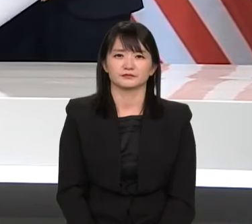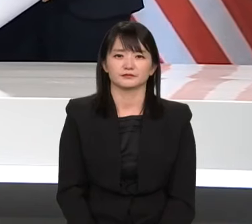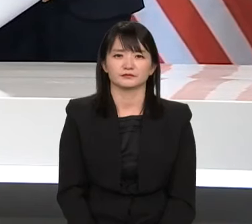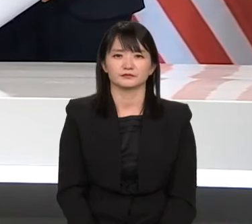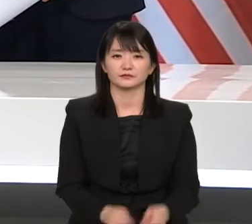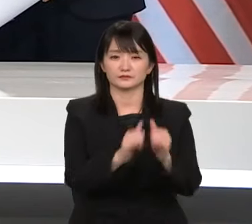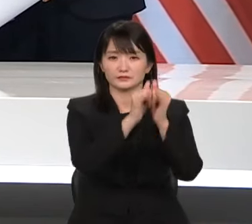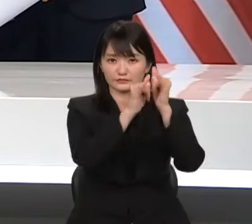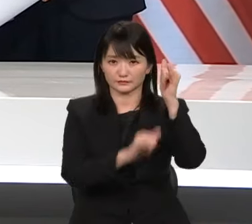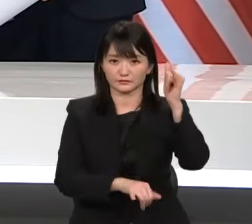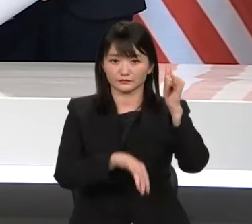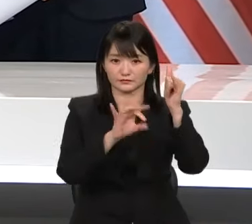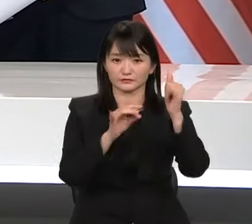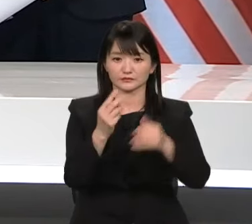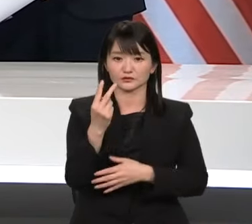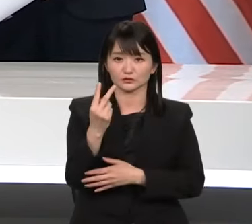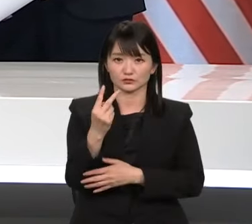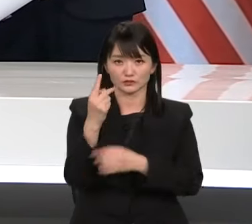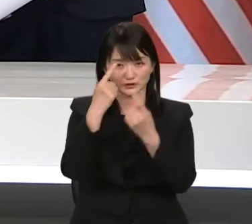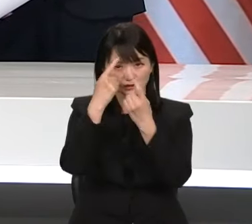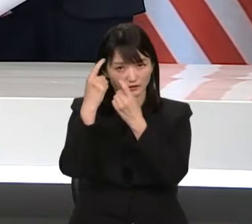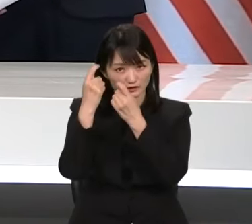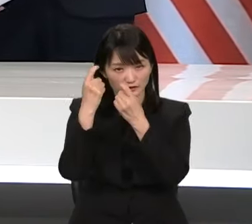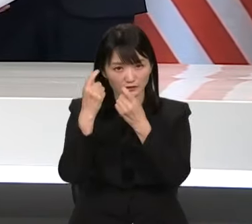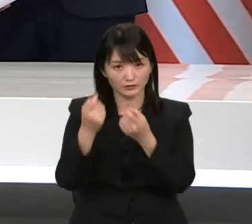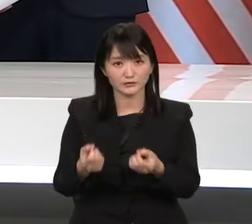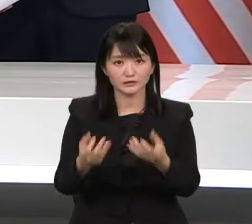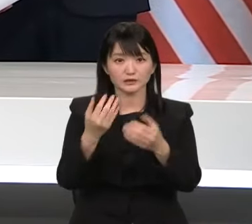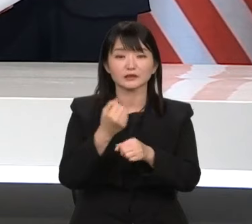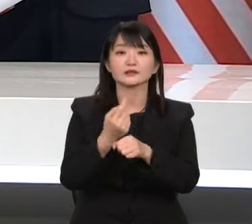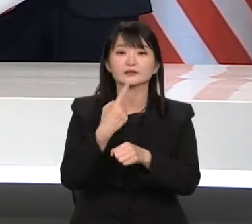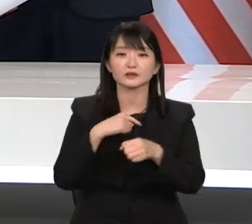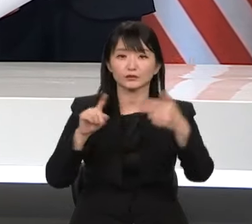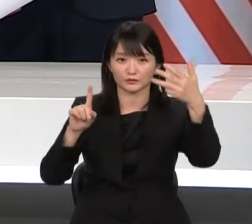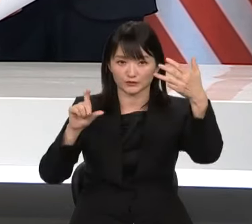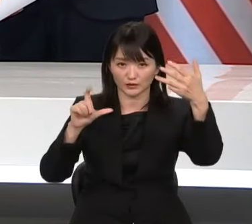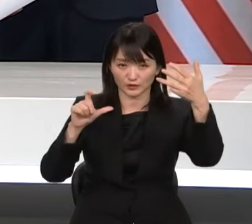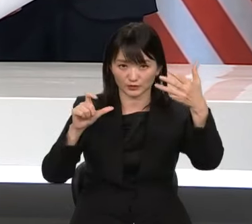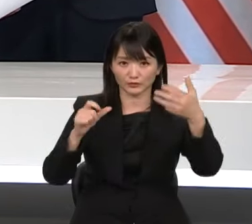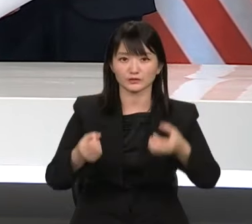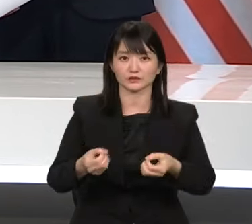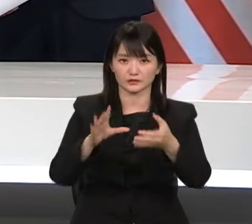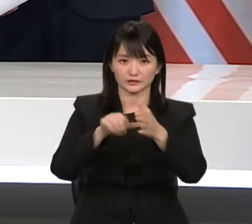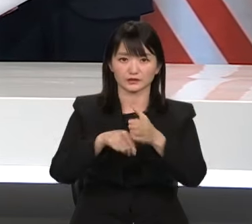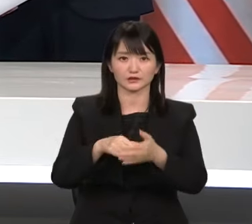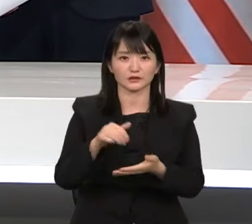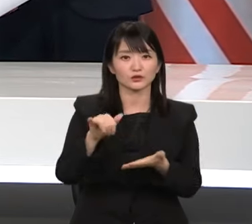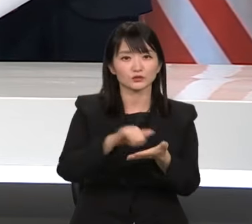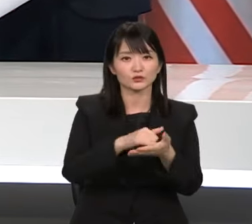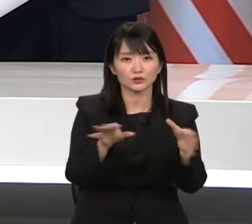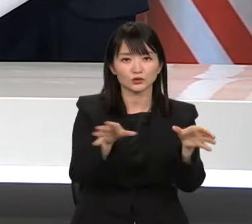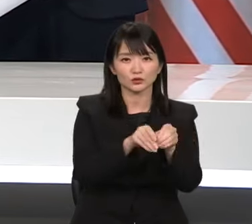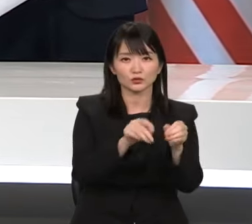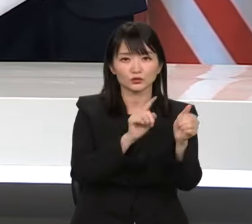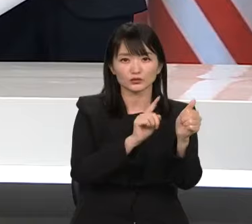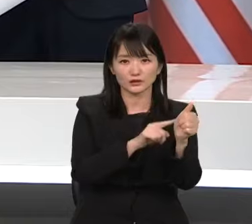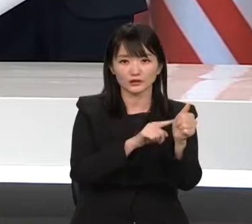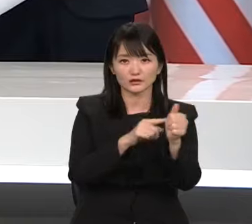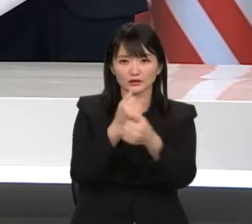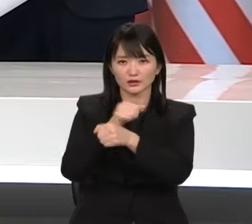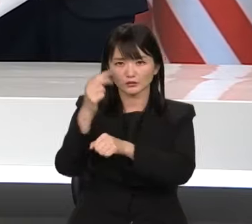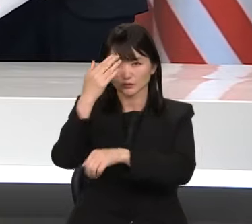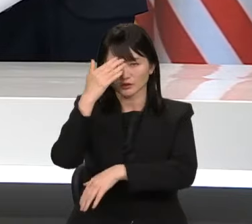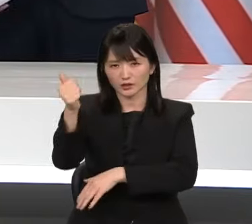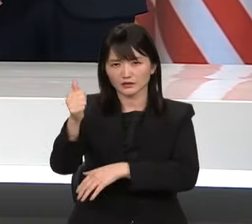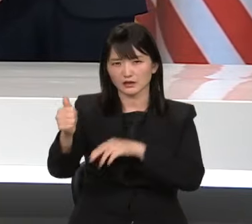사상 초유의 두 쪽 기념식이 치러졌던 지난 광복절에 뉴욕 총영사가 광복 회장을 거칠게 비난한 사실이